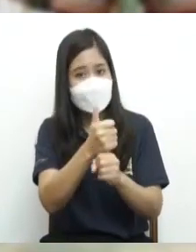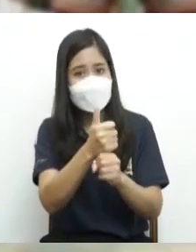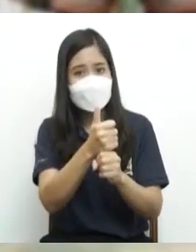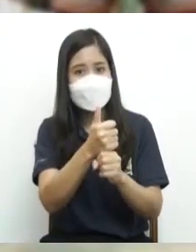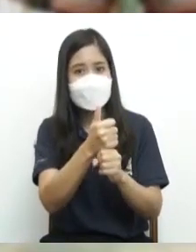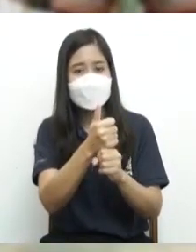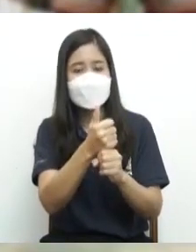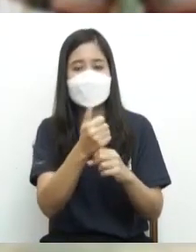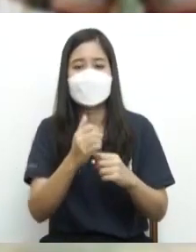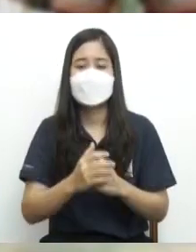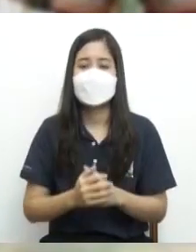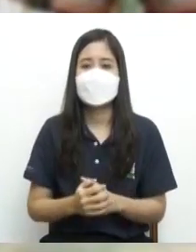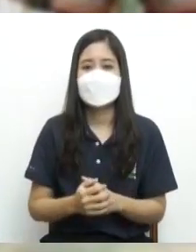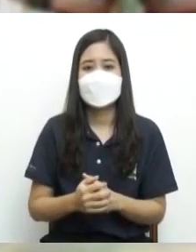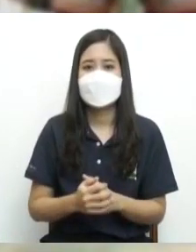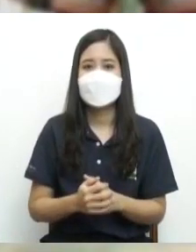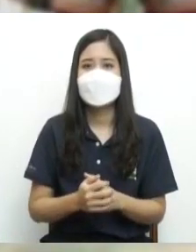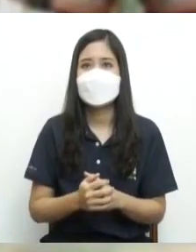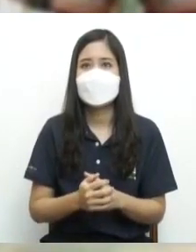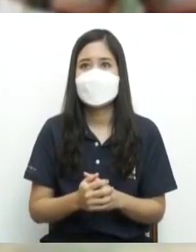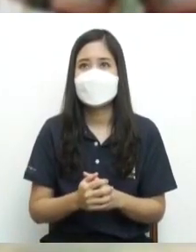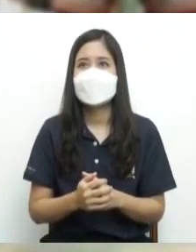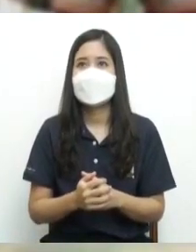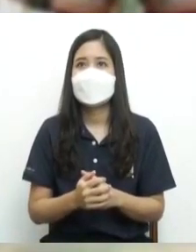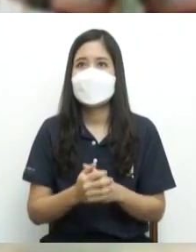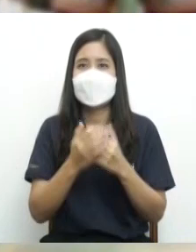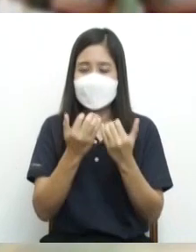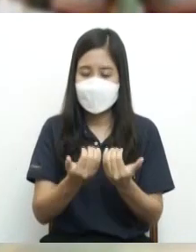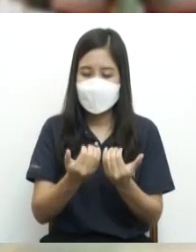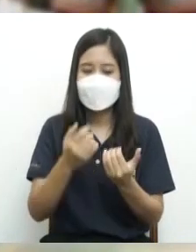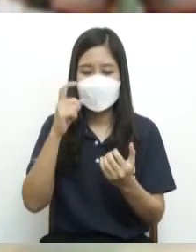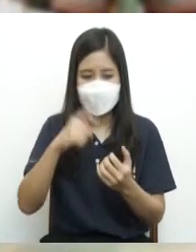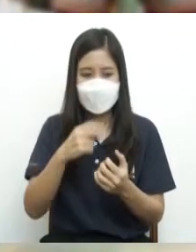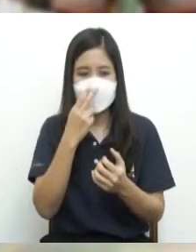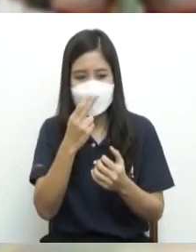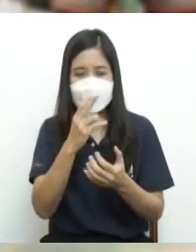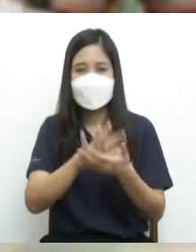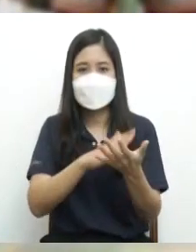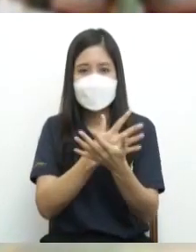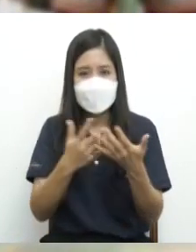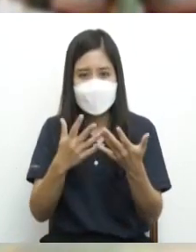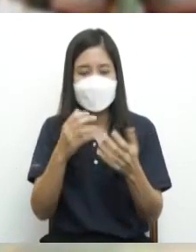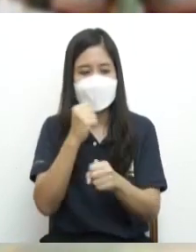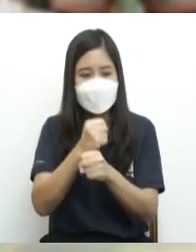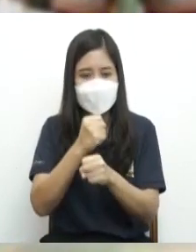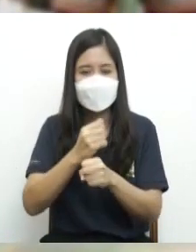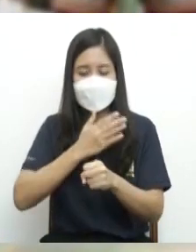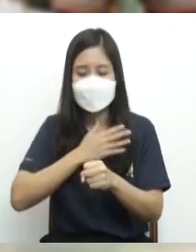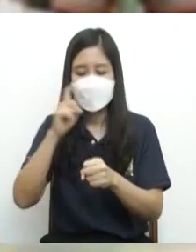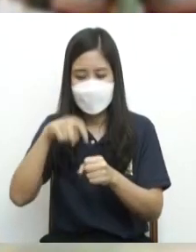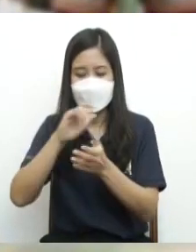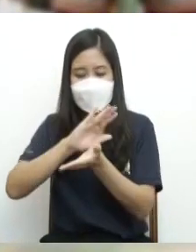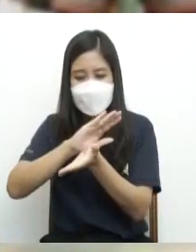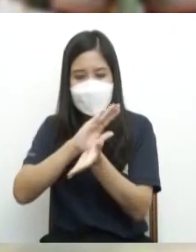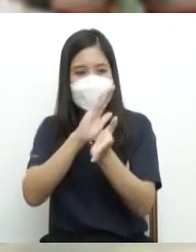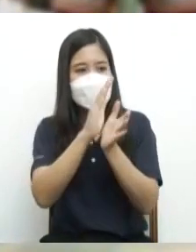แม้กระทั่งคลานก็ต้องทำบางเรื่องเพื่อให้งานสำเร็จนั่นก็แปลว่าการปรับพฤติกรรมให้สอดคล้องกับภาร